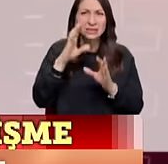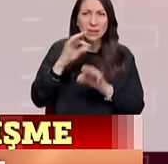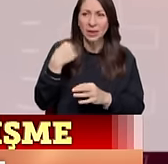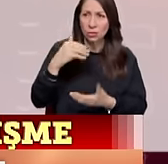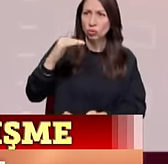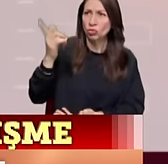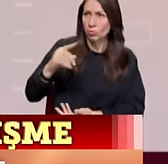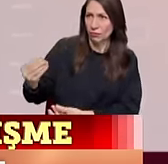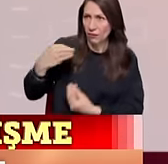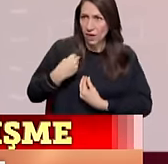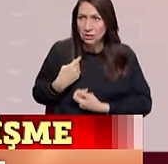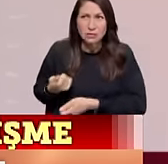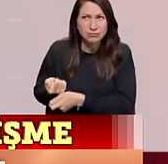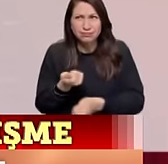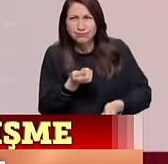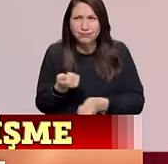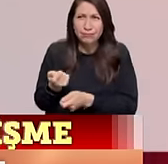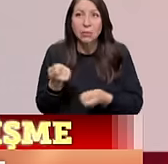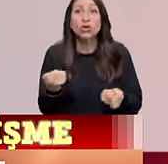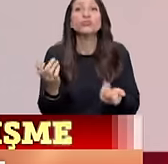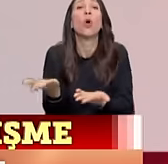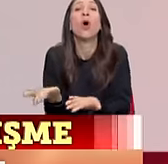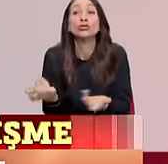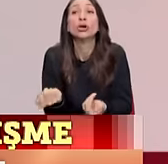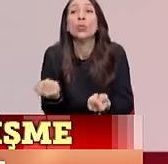birisi bana başka bir yangın tüpü verdi. Fakat bu